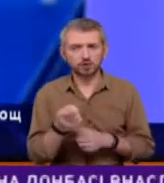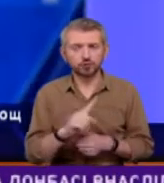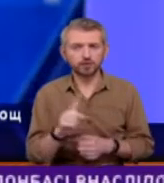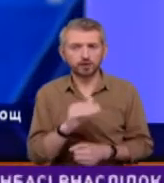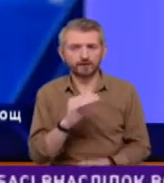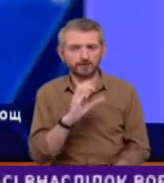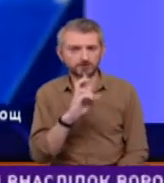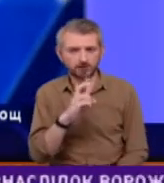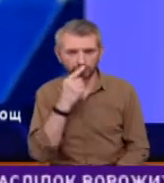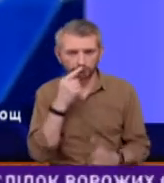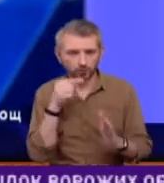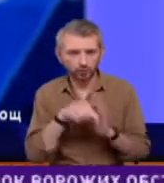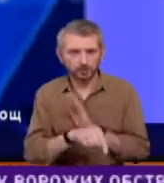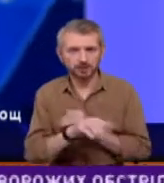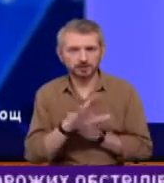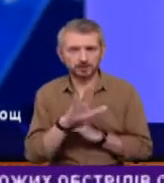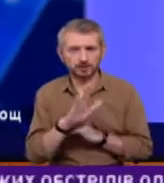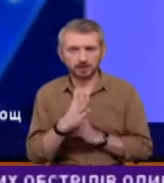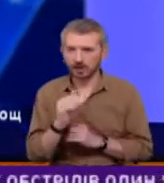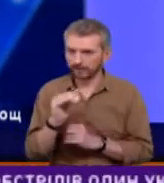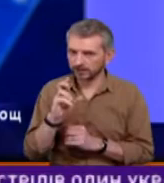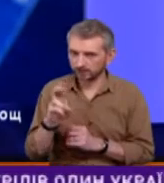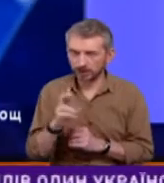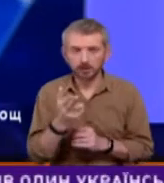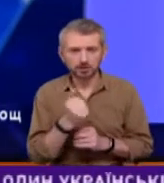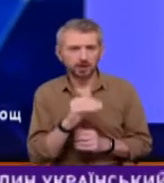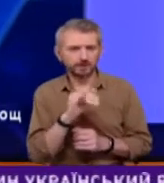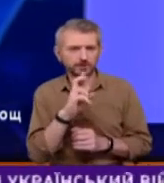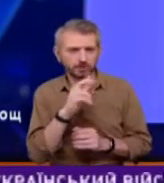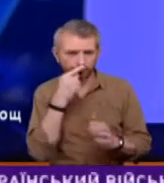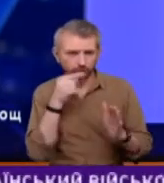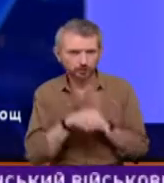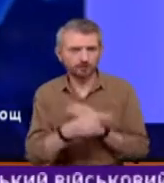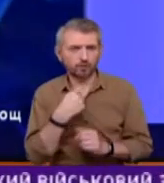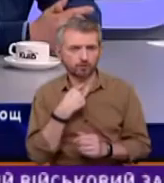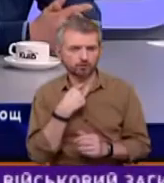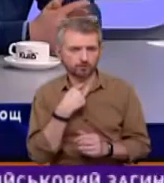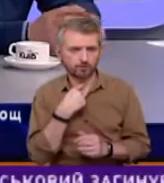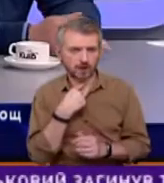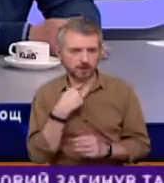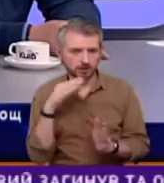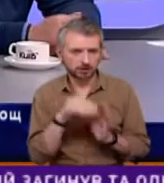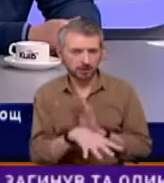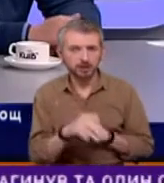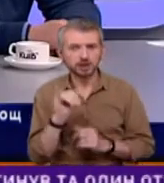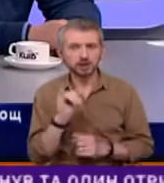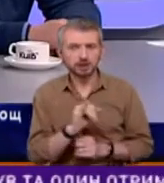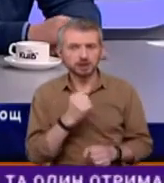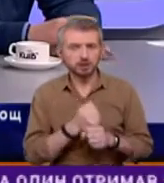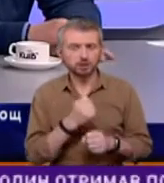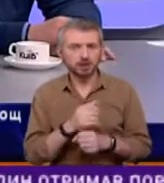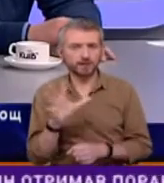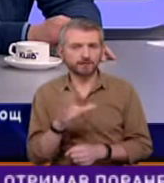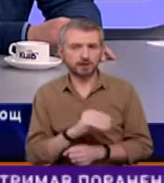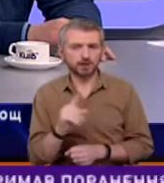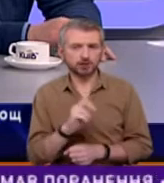ФСБ втрутилася в голосування. Так, ФСБ втрутилася в голосування і зробила все,